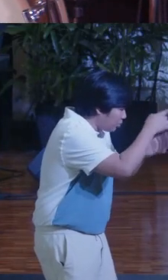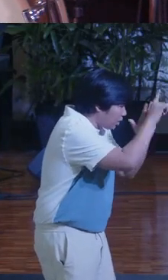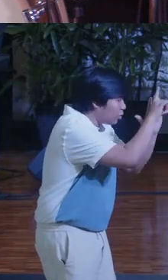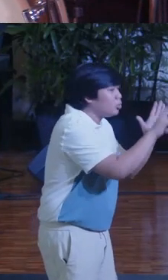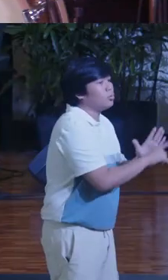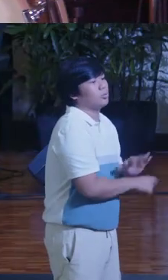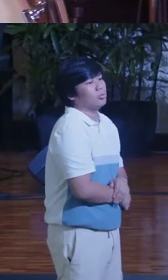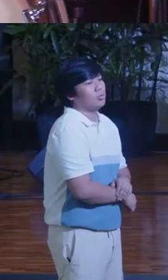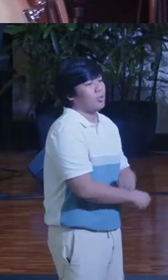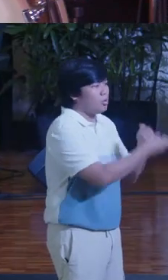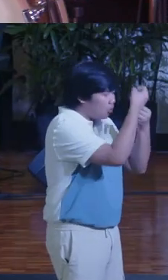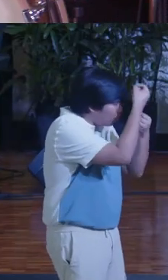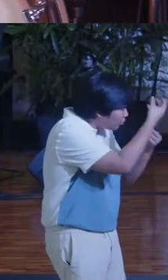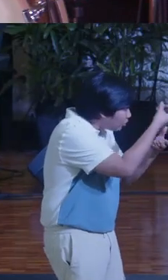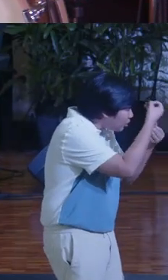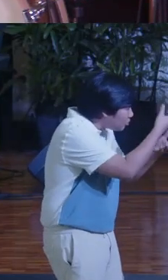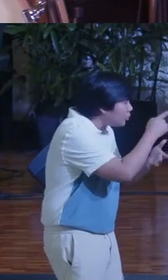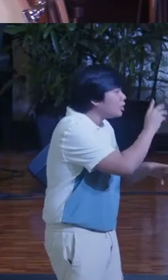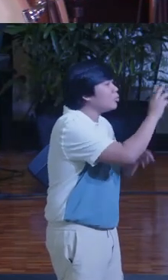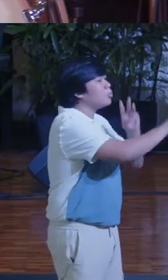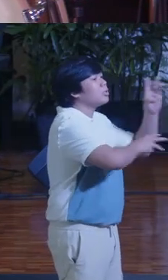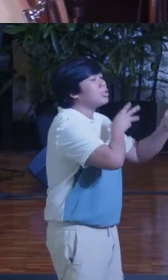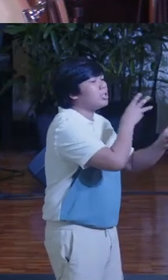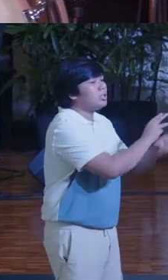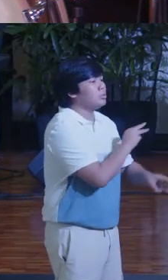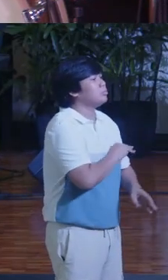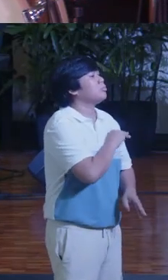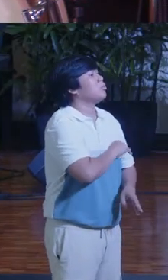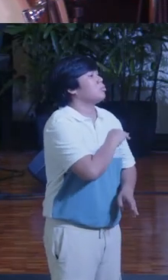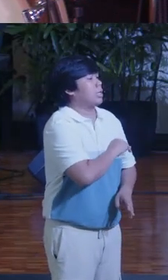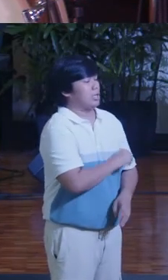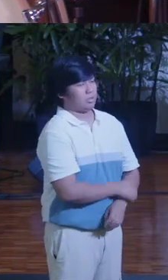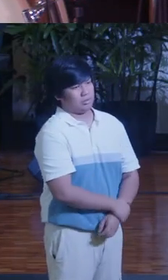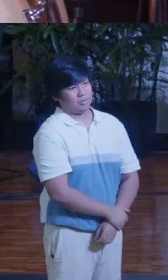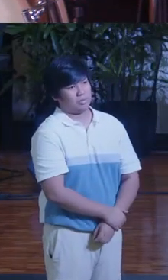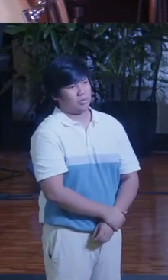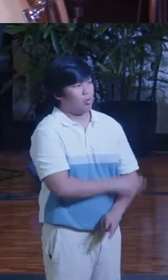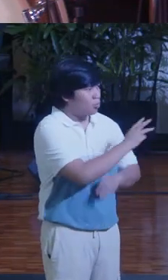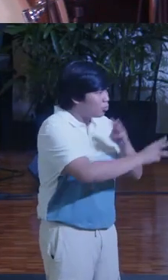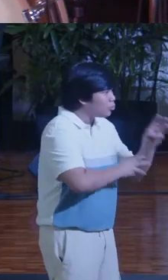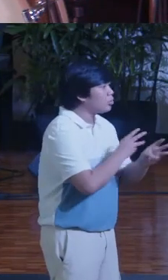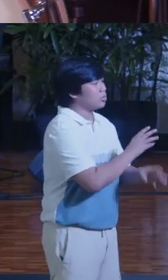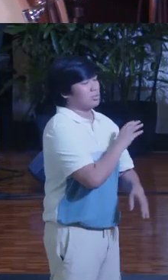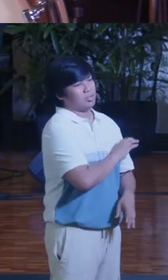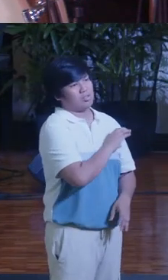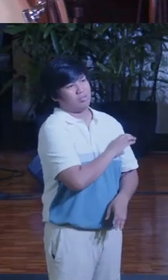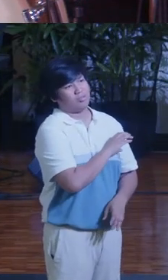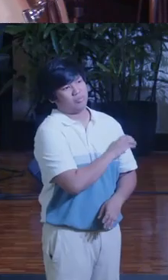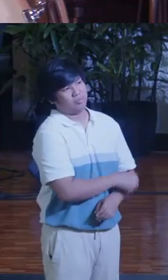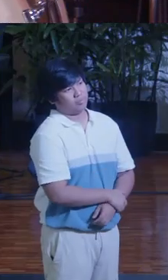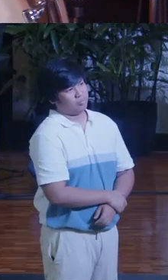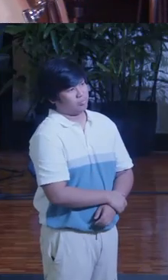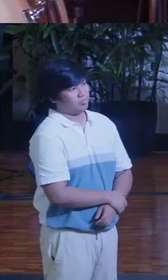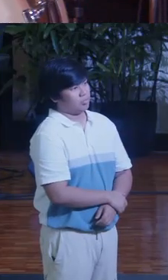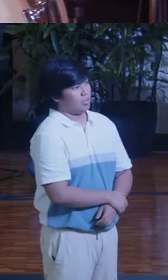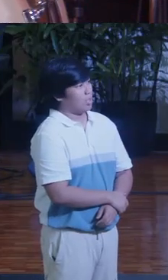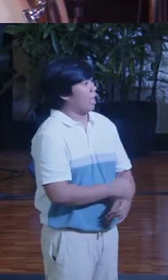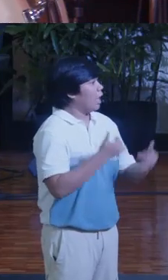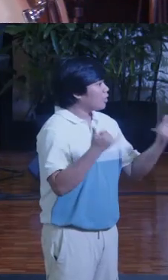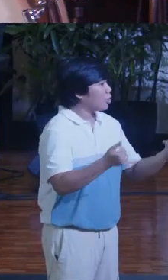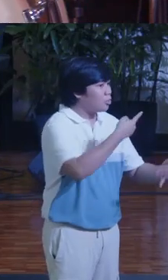rather to be known by God, how can you turn back again to the weak and worthless elementary principles of the world